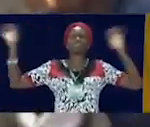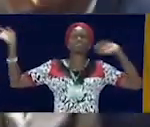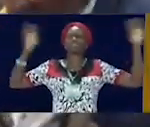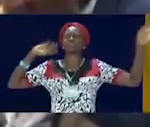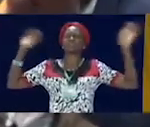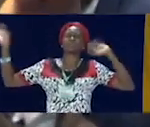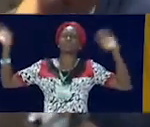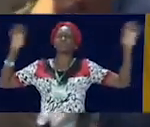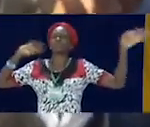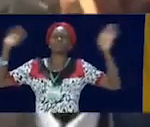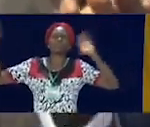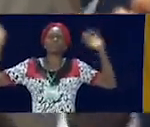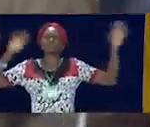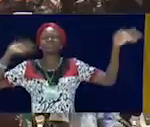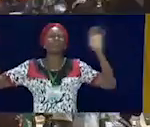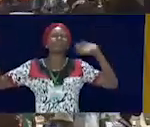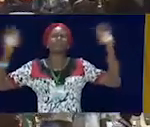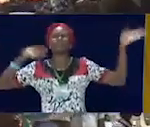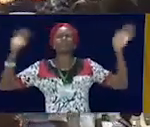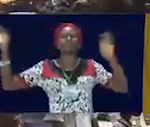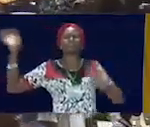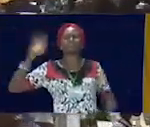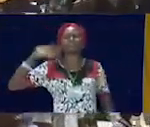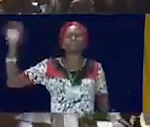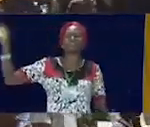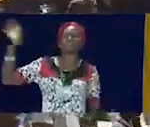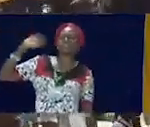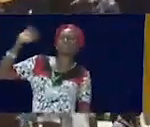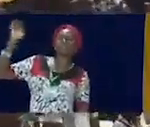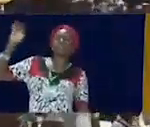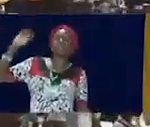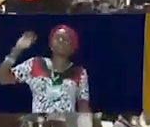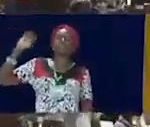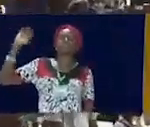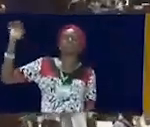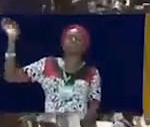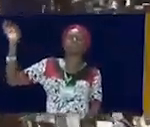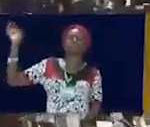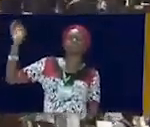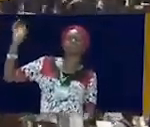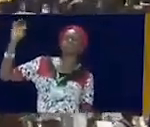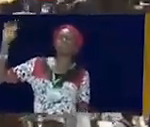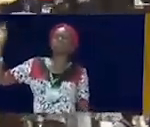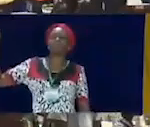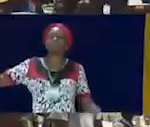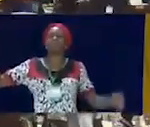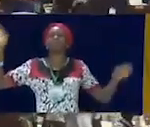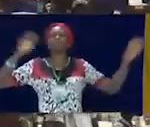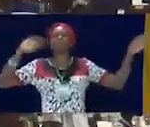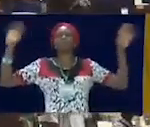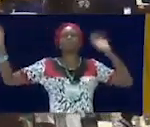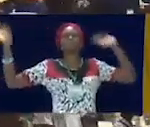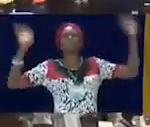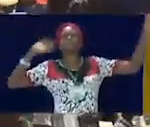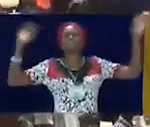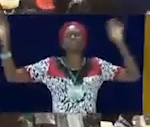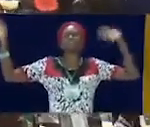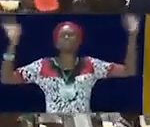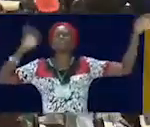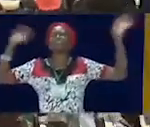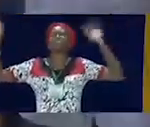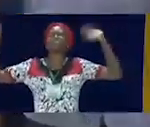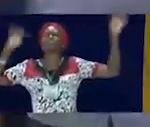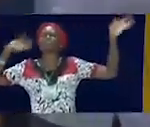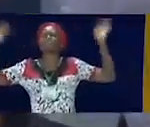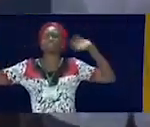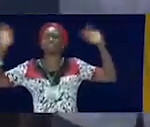Rama mokoronde rinde re mokoronde re mankashende. Eke kere mokoronde re